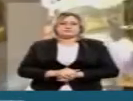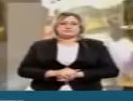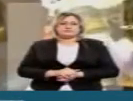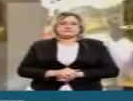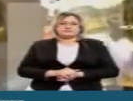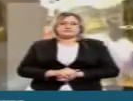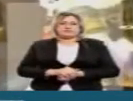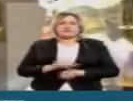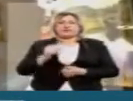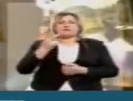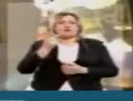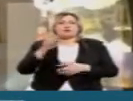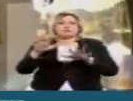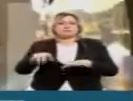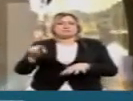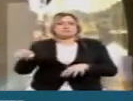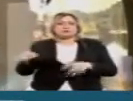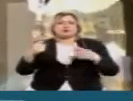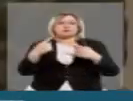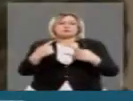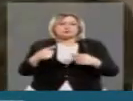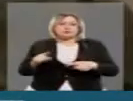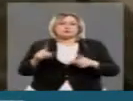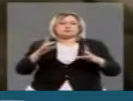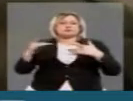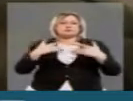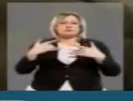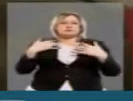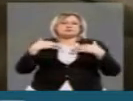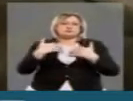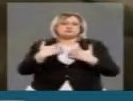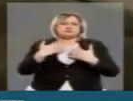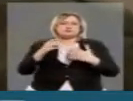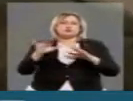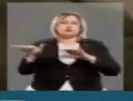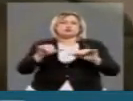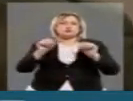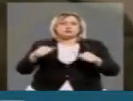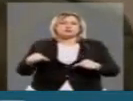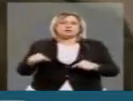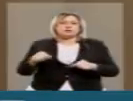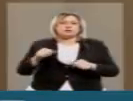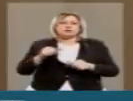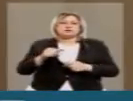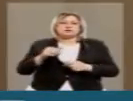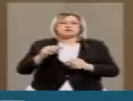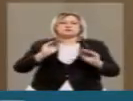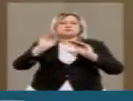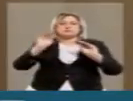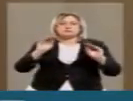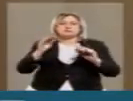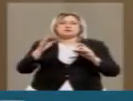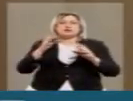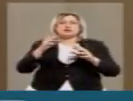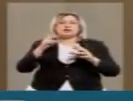Дәстүрге айналған бұл сайыс осымен 11-ші рет өтуде. Жылдан жылға қатысушылар қатары да артуда, дейді ұйымдастырушылар. Айта кету керек, биылғы байқау